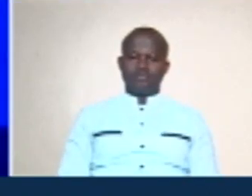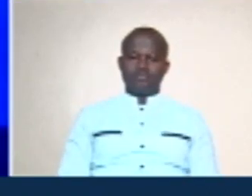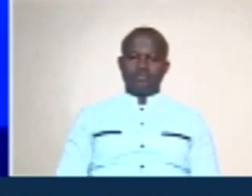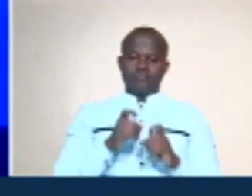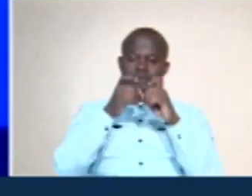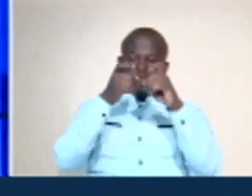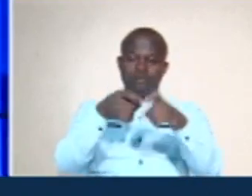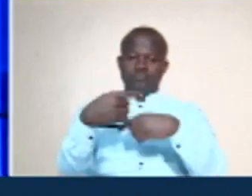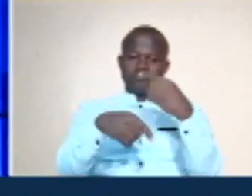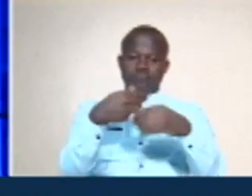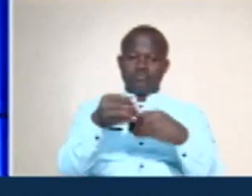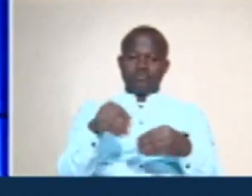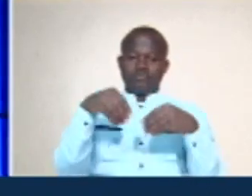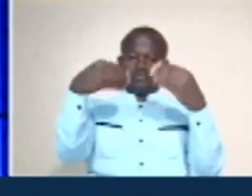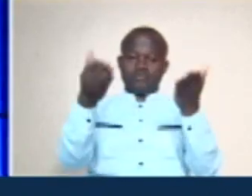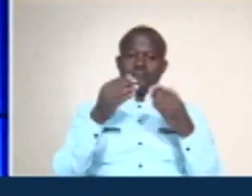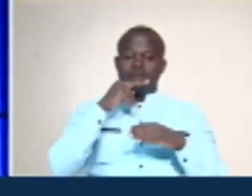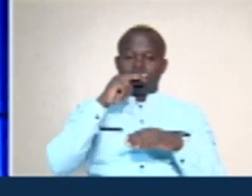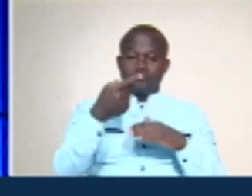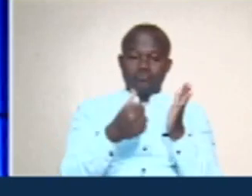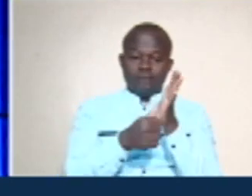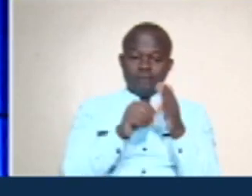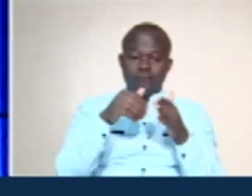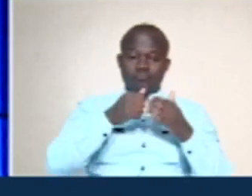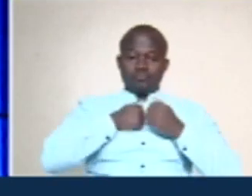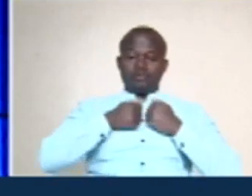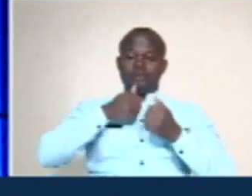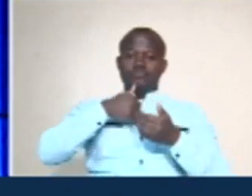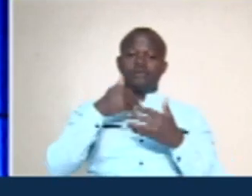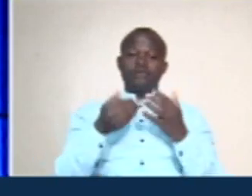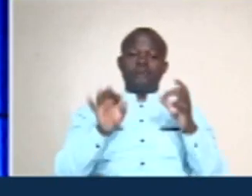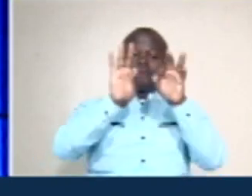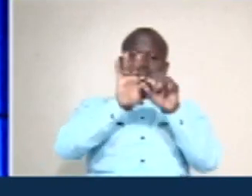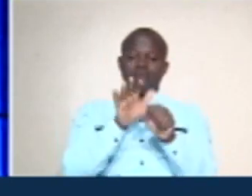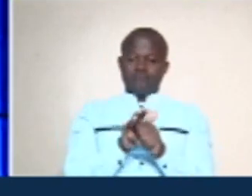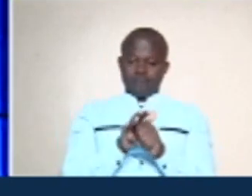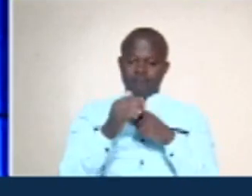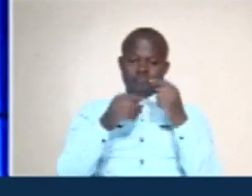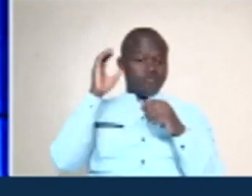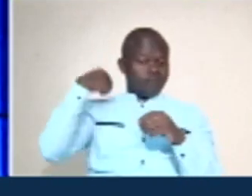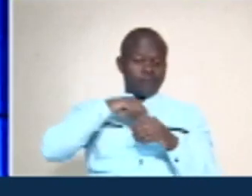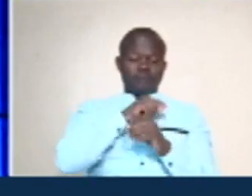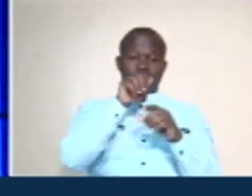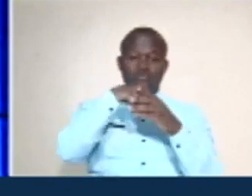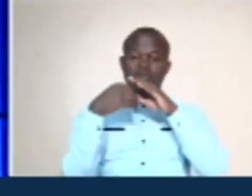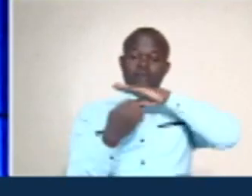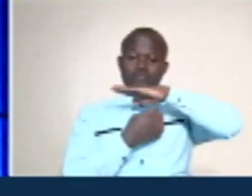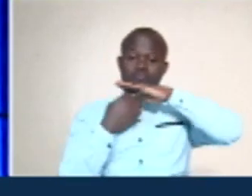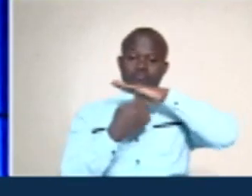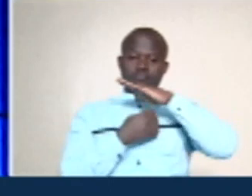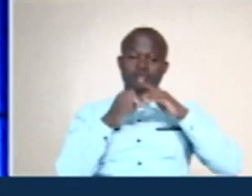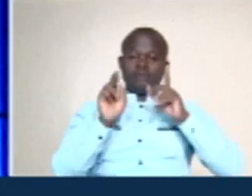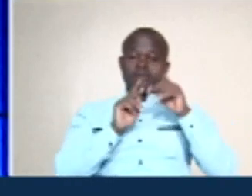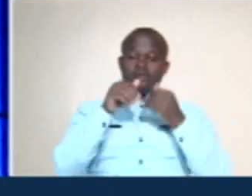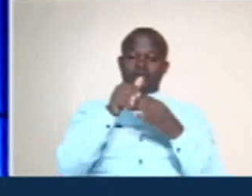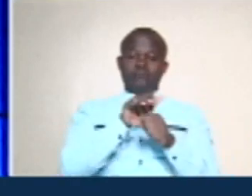anahembwe ko no gukomeza gutanga ibisubizo ku bibazo u Rwanda rufite bari iby'ingenzi reka dukomeza amakuru yacu naho tujye mu bidukikije hari